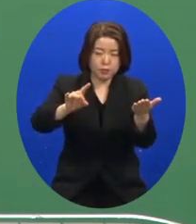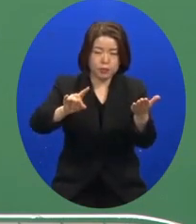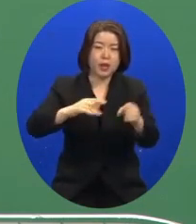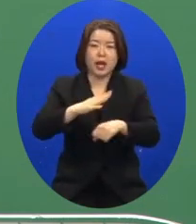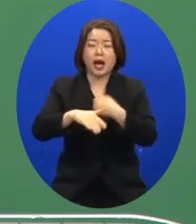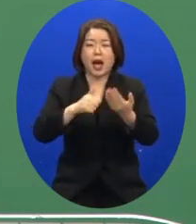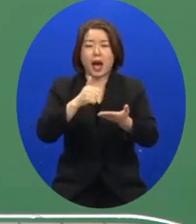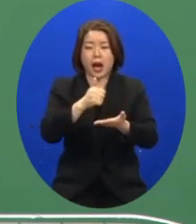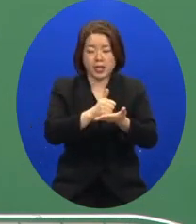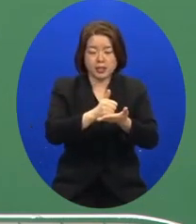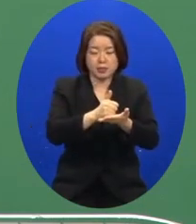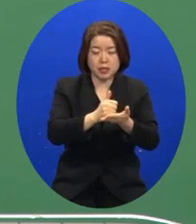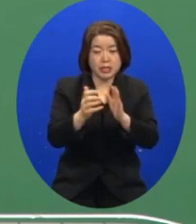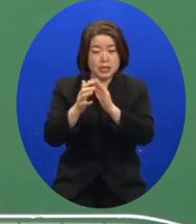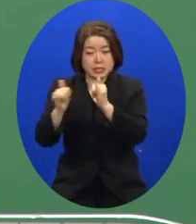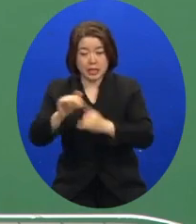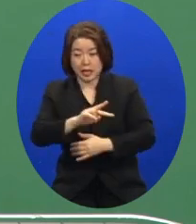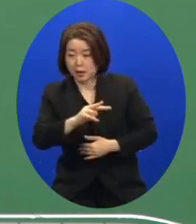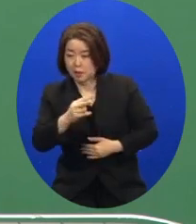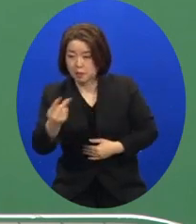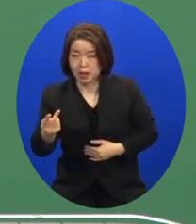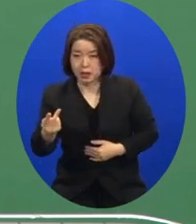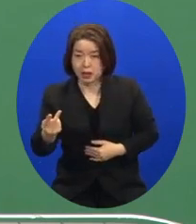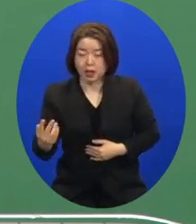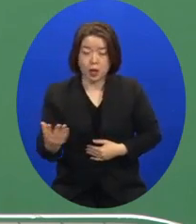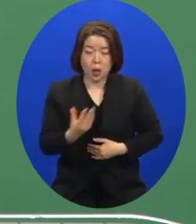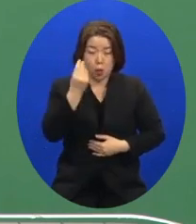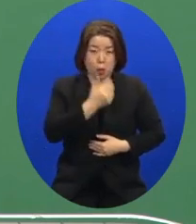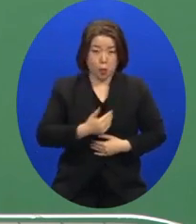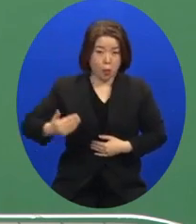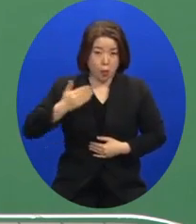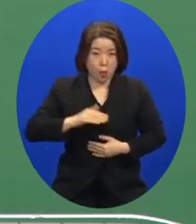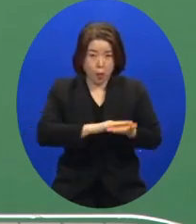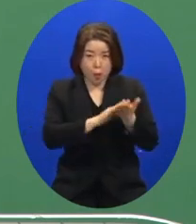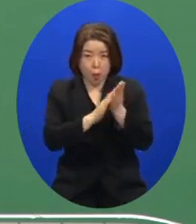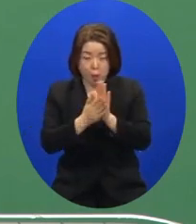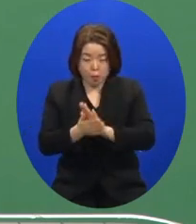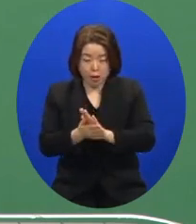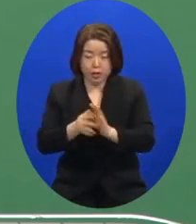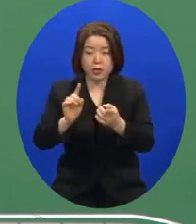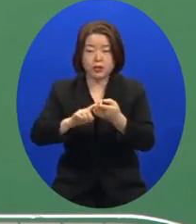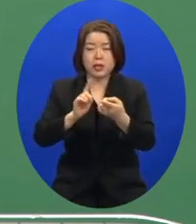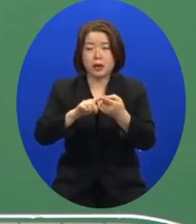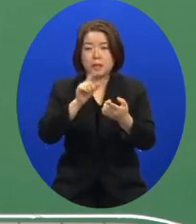하나님이 사람이 되셨다는 성육신에 대한 언급이 나옵니다.